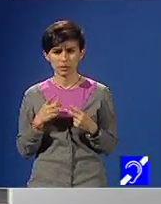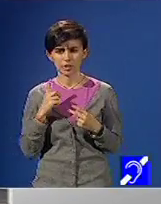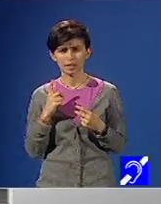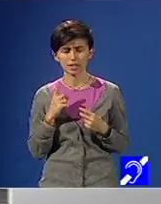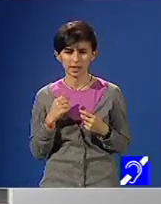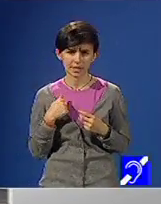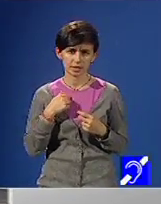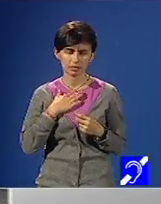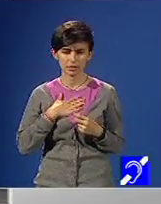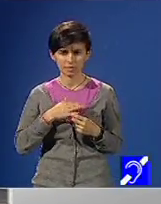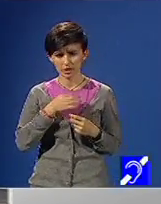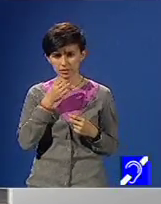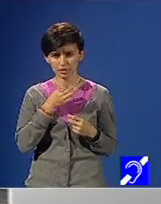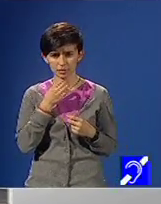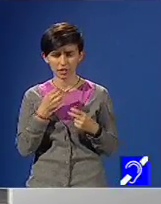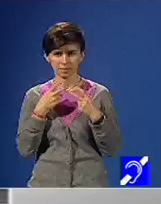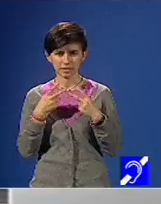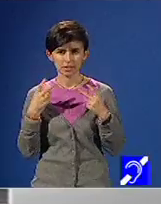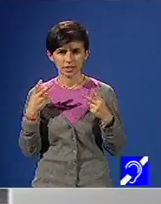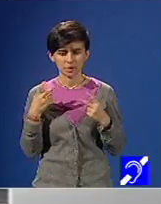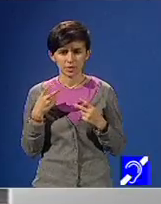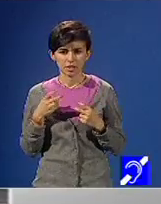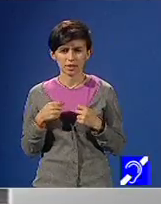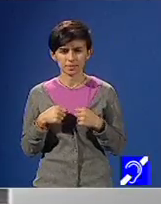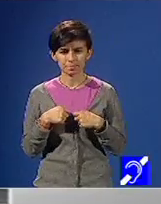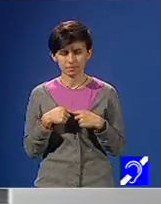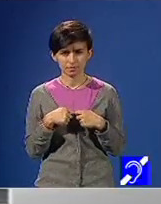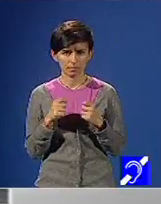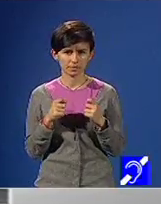ce vreau să spun, că mai important decât toate